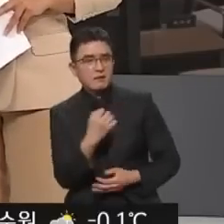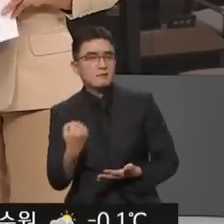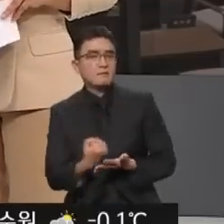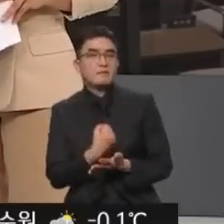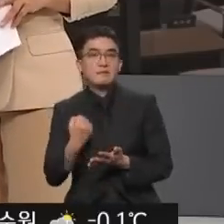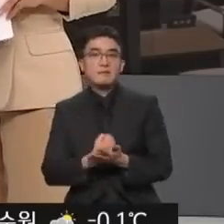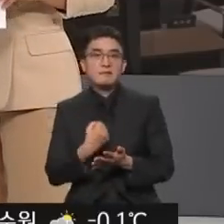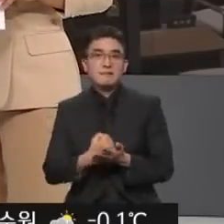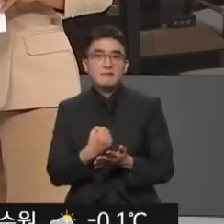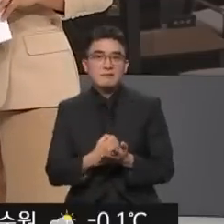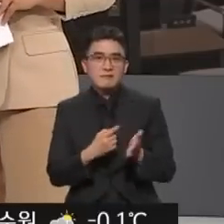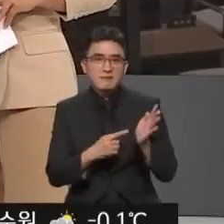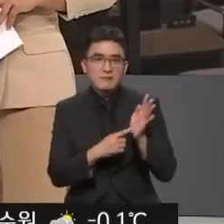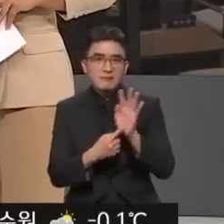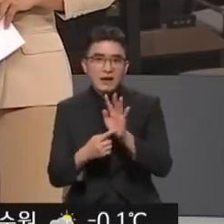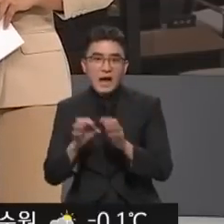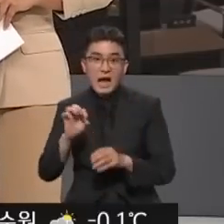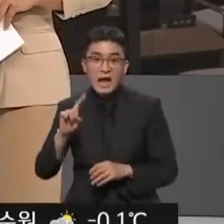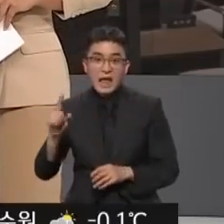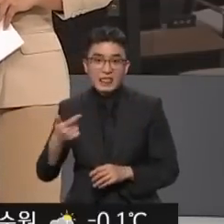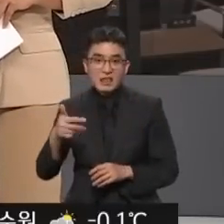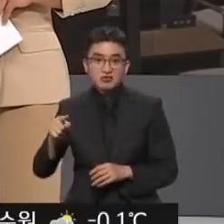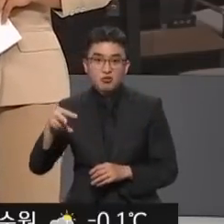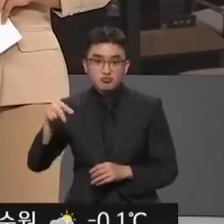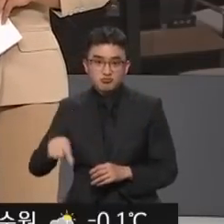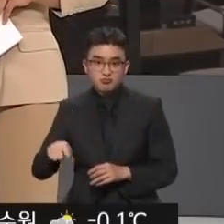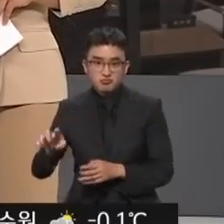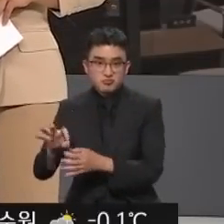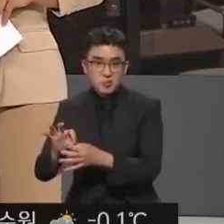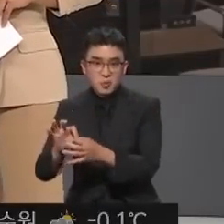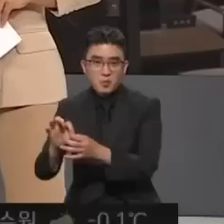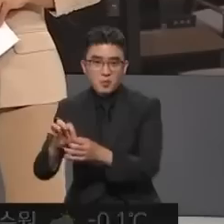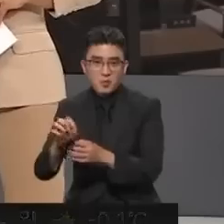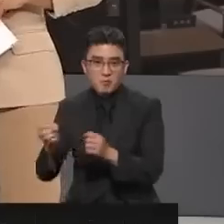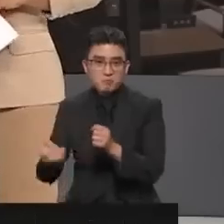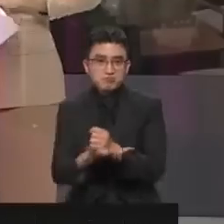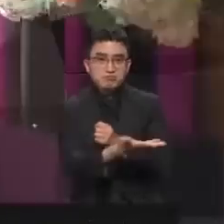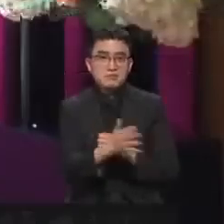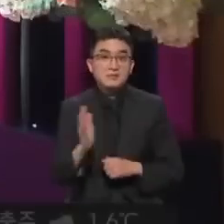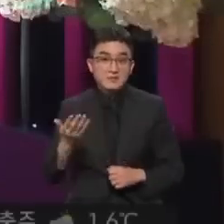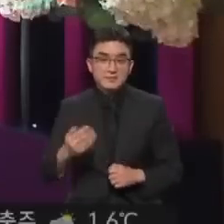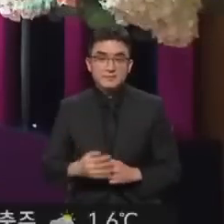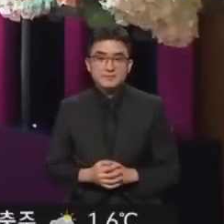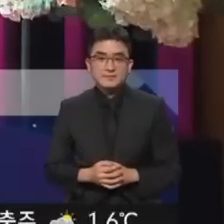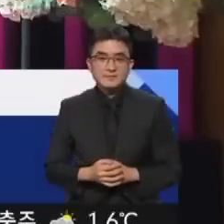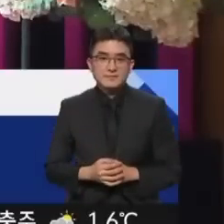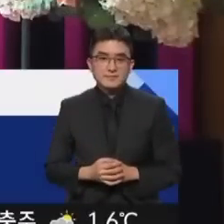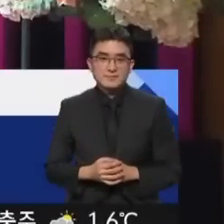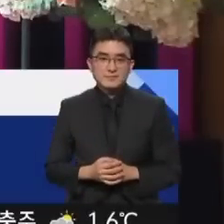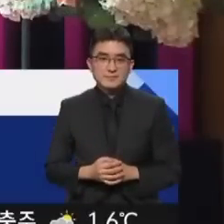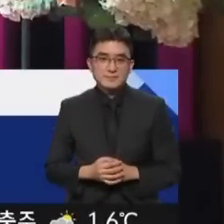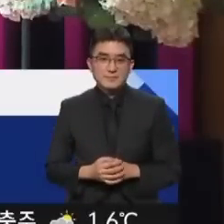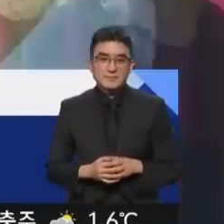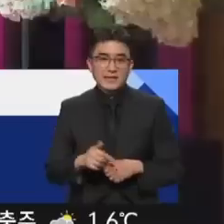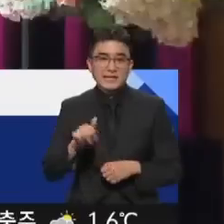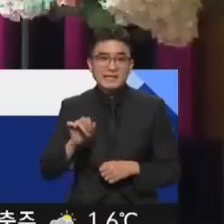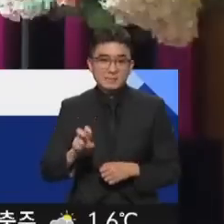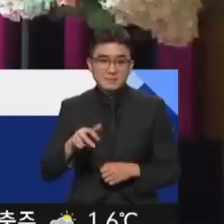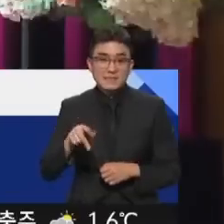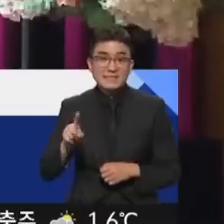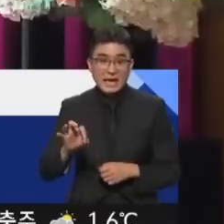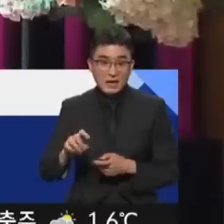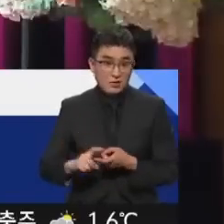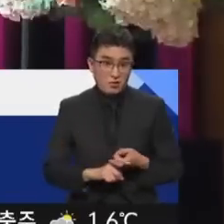얘기를 그러니까 안 의원 측에서 슬쩍 흘린 겁니다. 김장 연대란 말은 이미 벌써 다